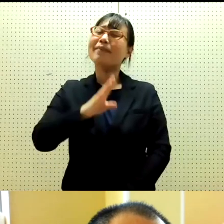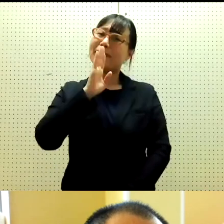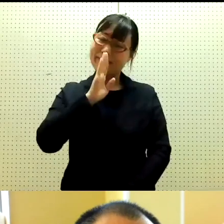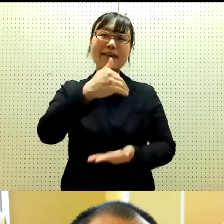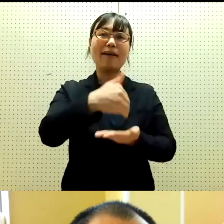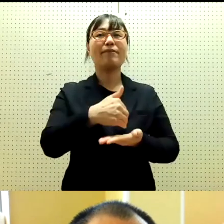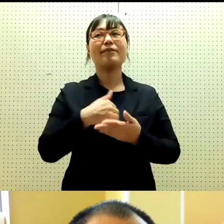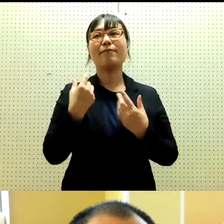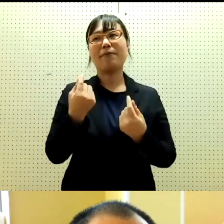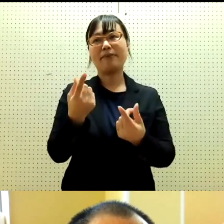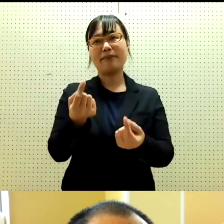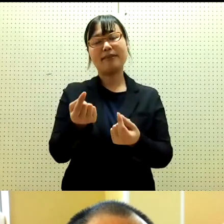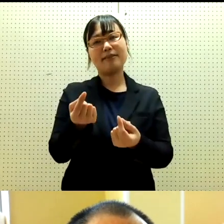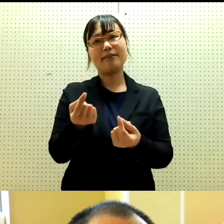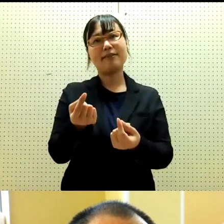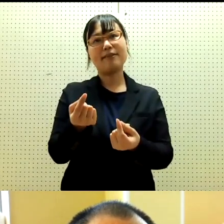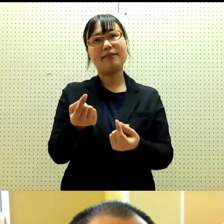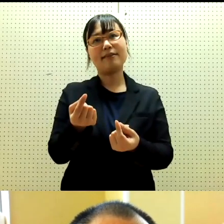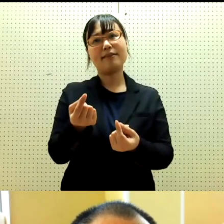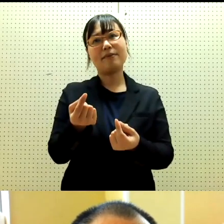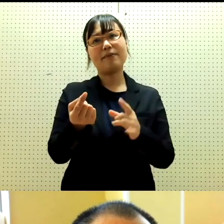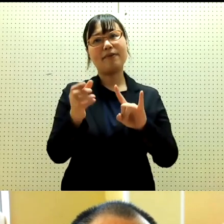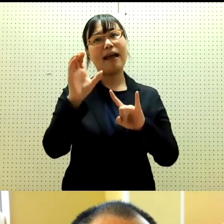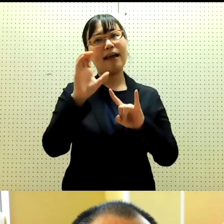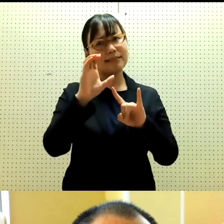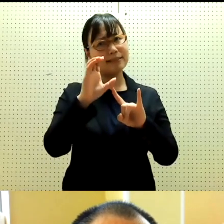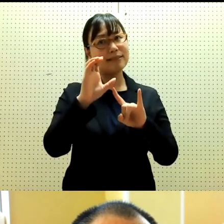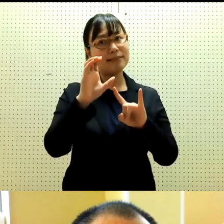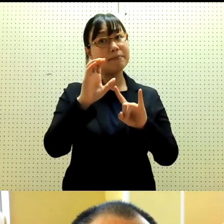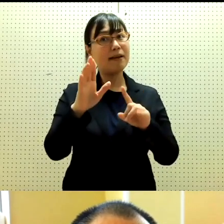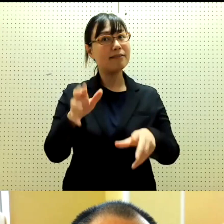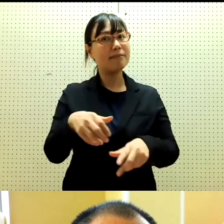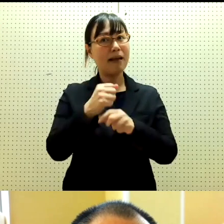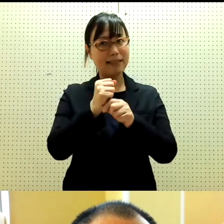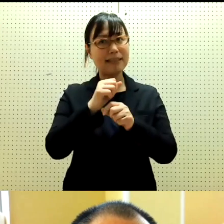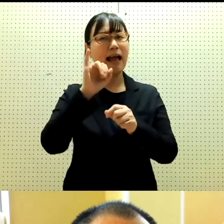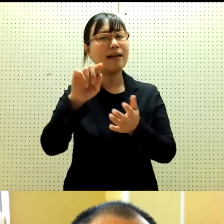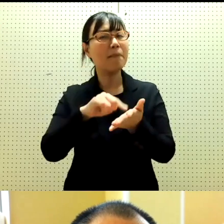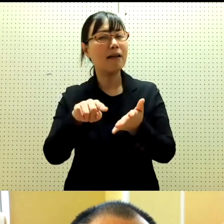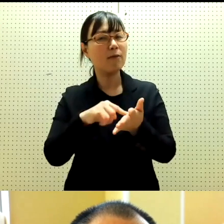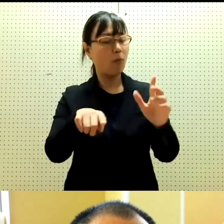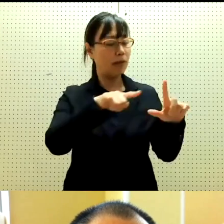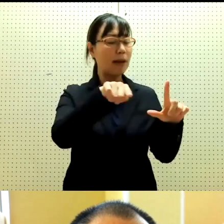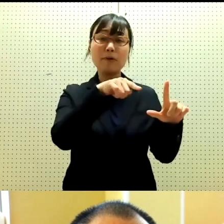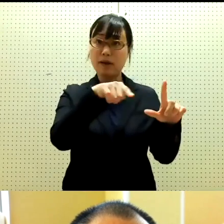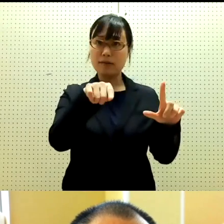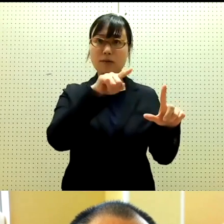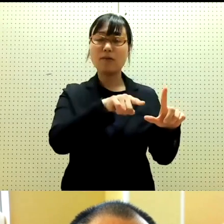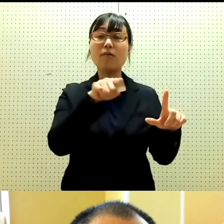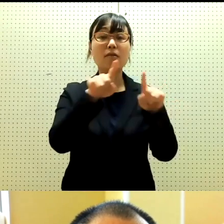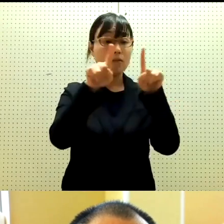思うのは、この ICT 機器、iPad、タブレット端末が、生徒 の,